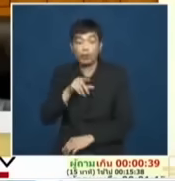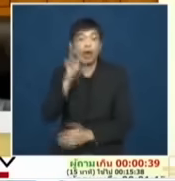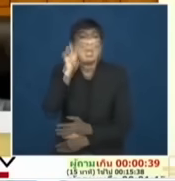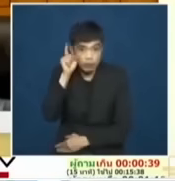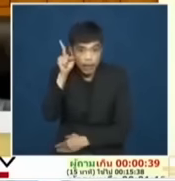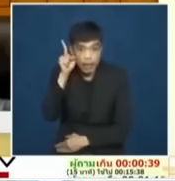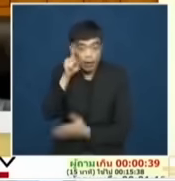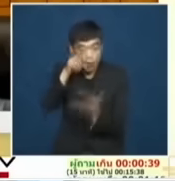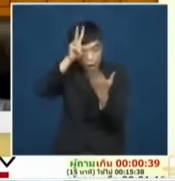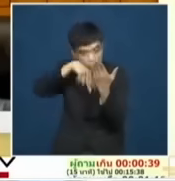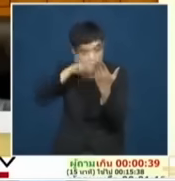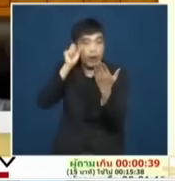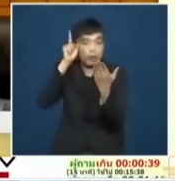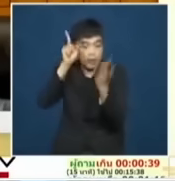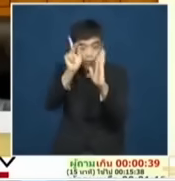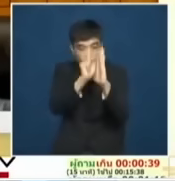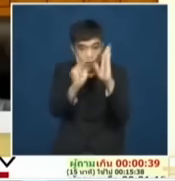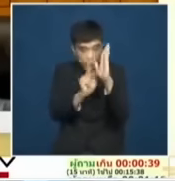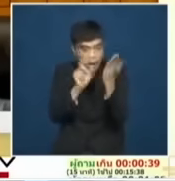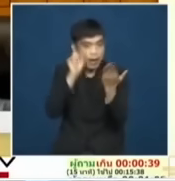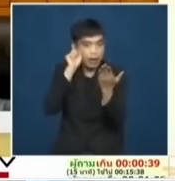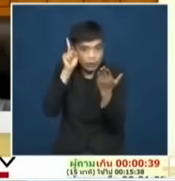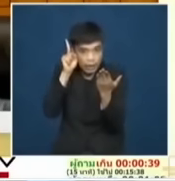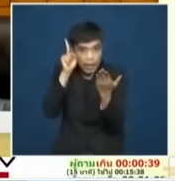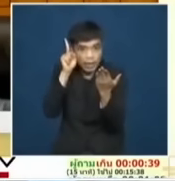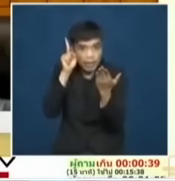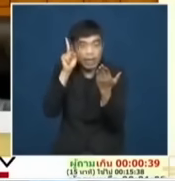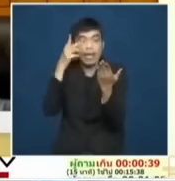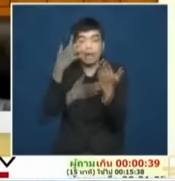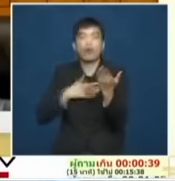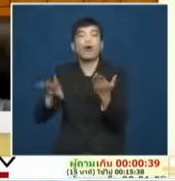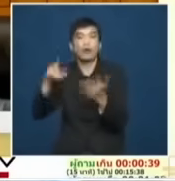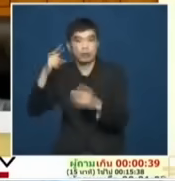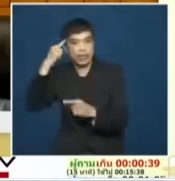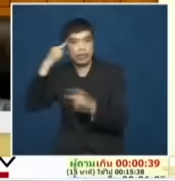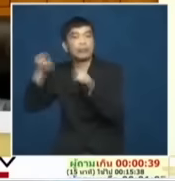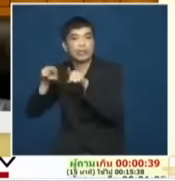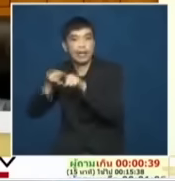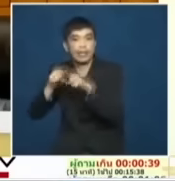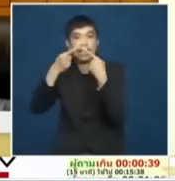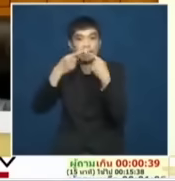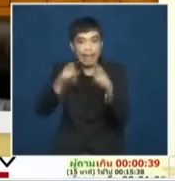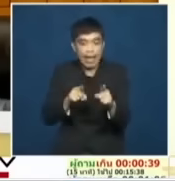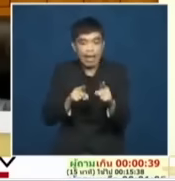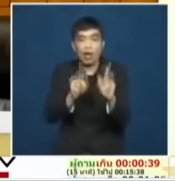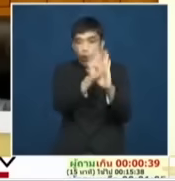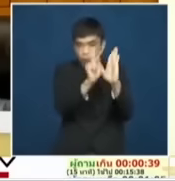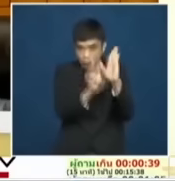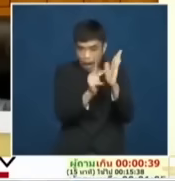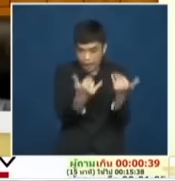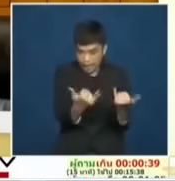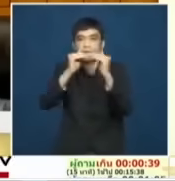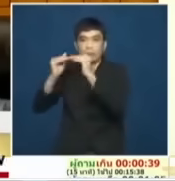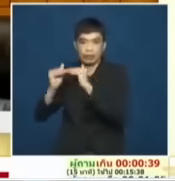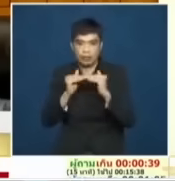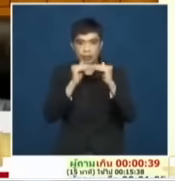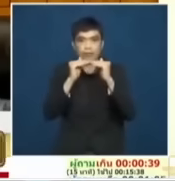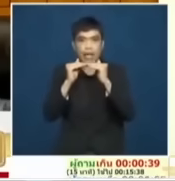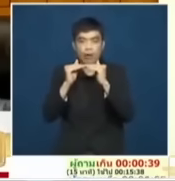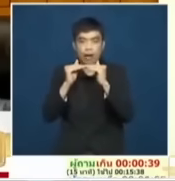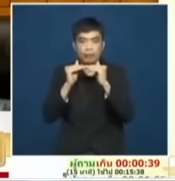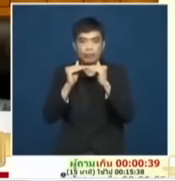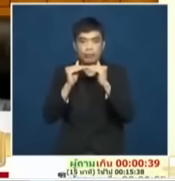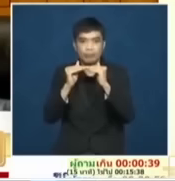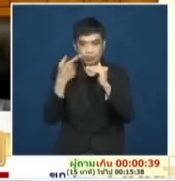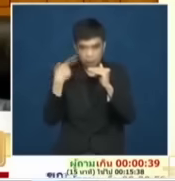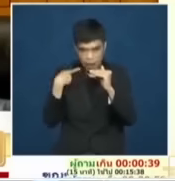อกว่าดำเนินคดี2มาตรฐานกันแกล้งอะเคสไหนกันแกล้งยังไงก็ตอบไม่ได้เพียงแต่เล่นบทว่าอย